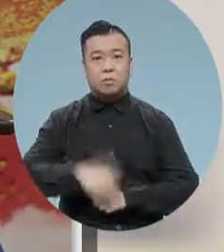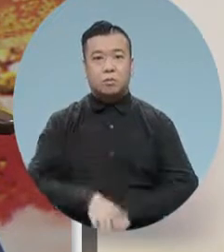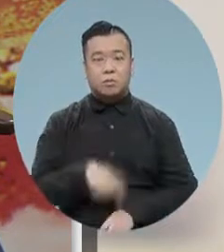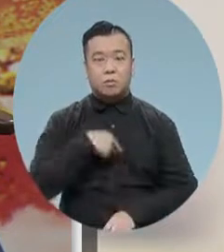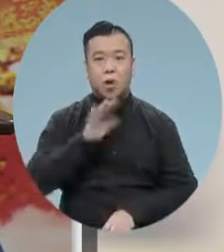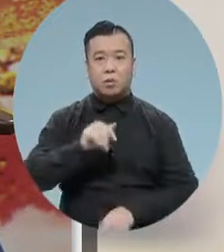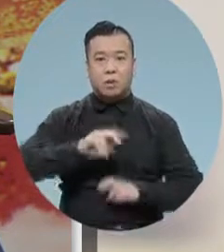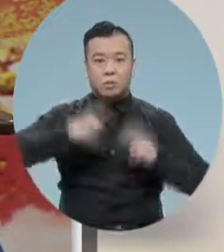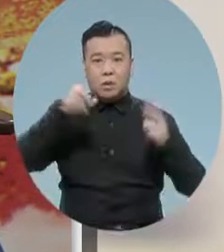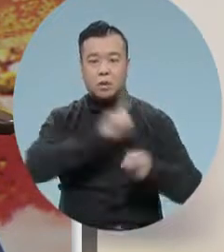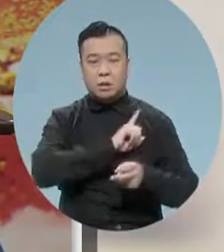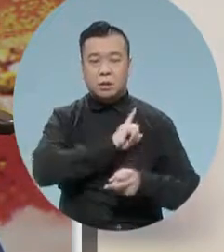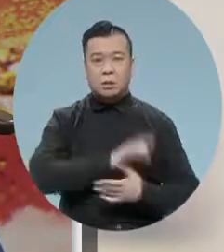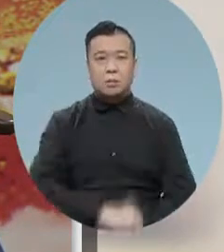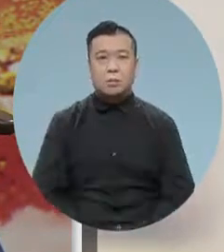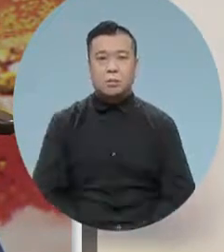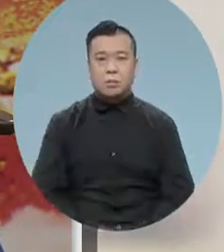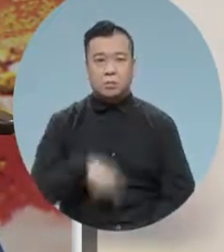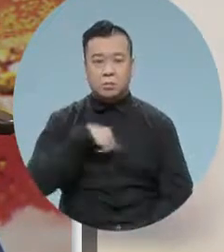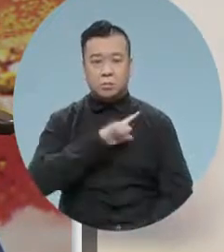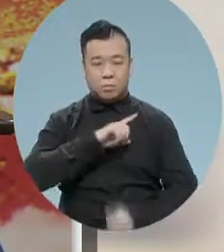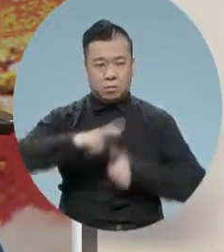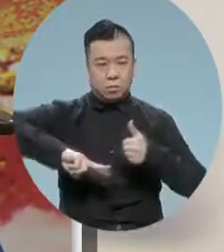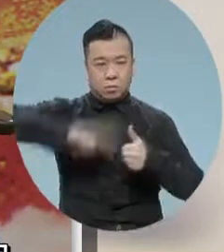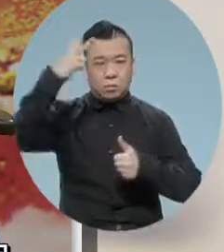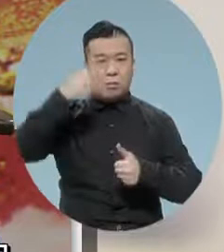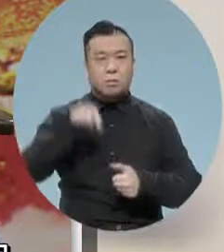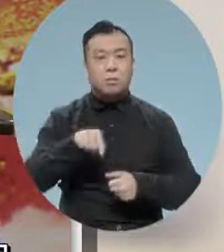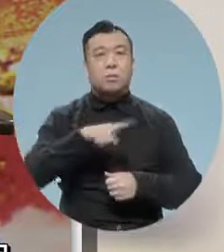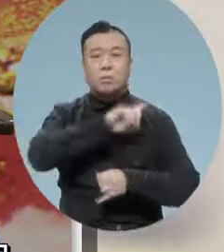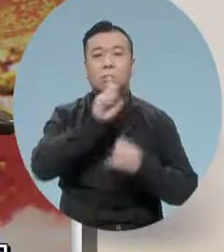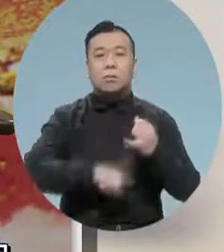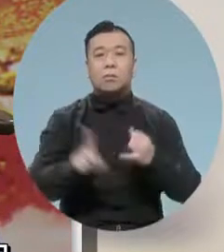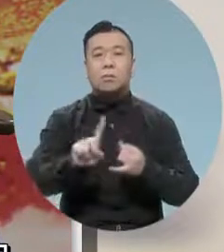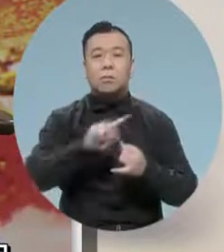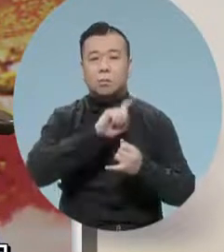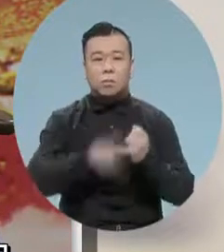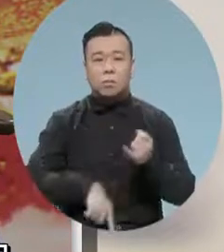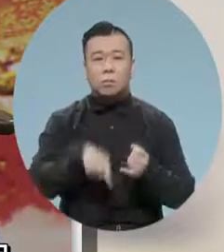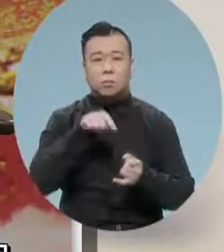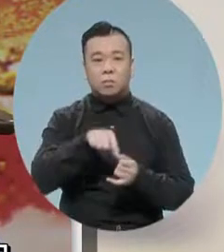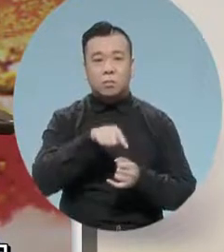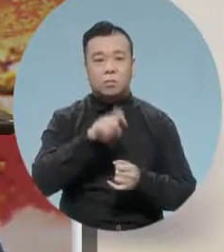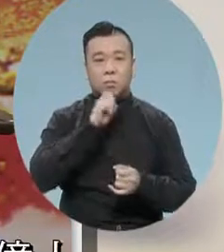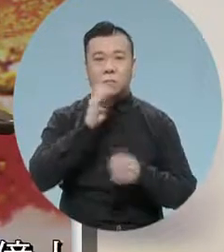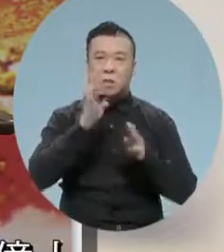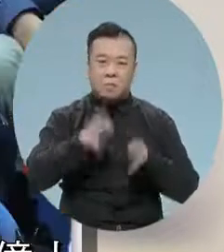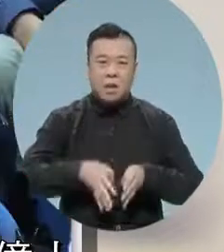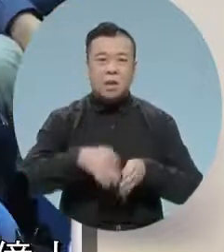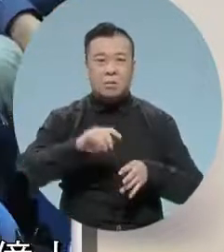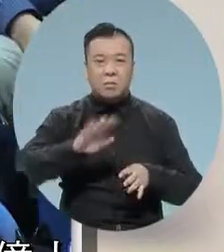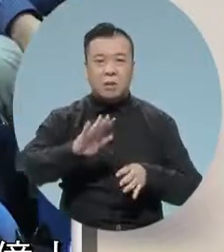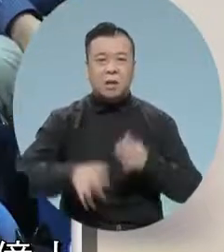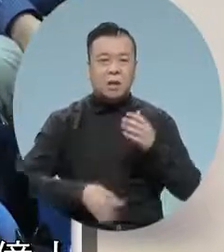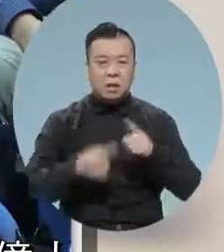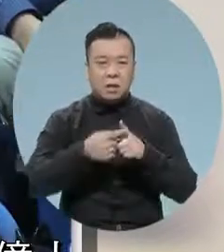透過改造我自己。透過改造我的民族，最終改寫當時叫做40000000啦，後來人口